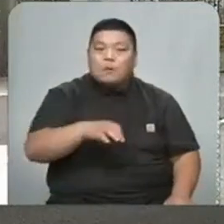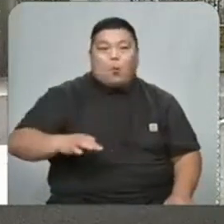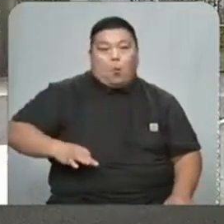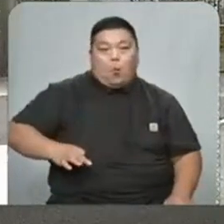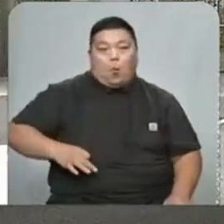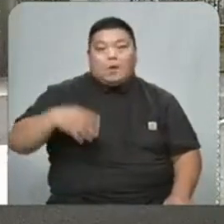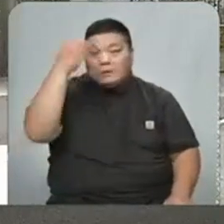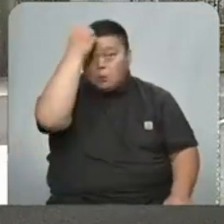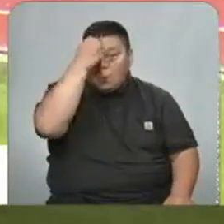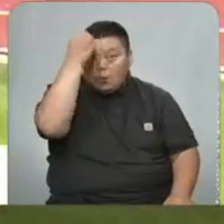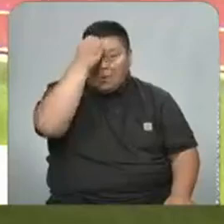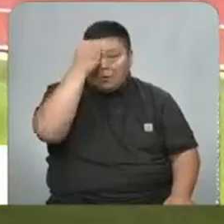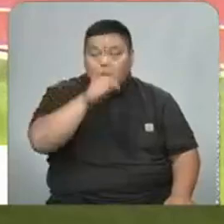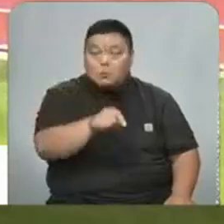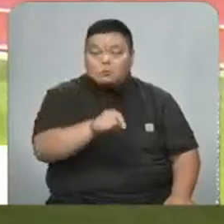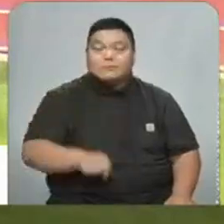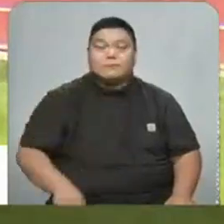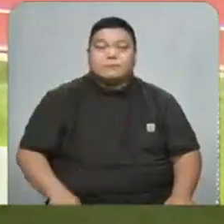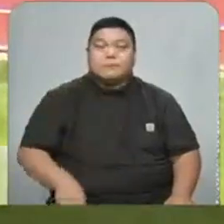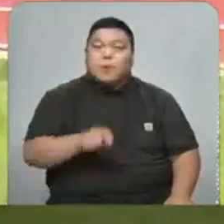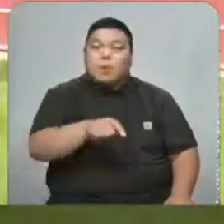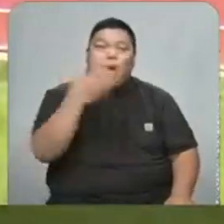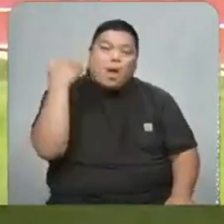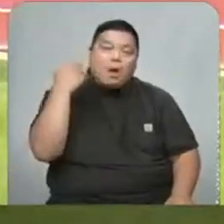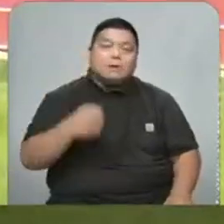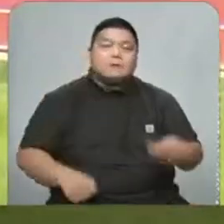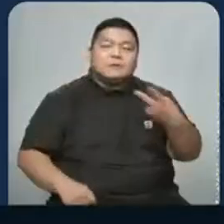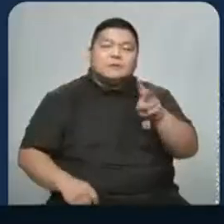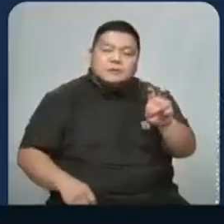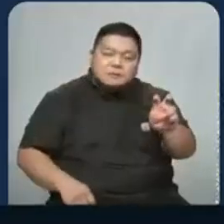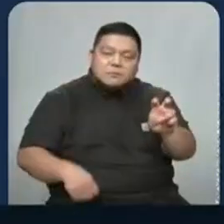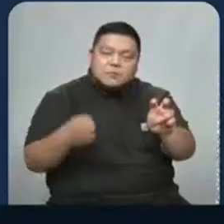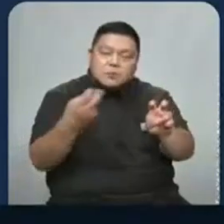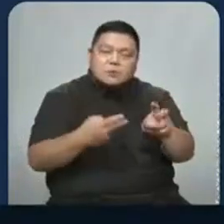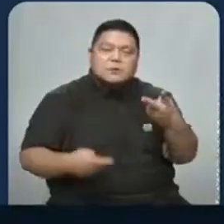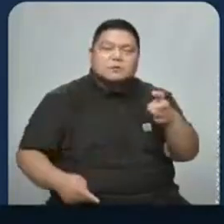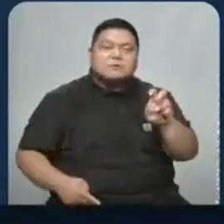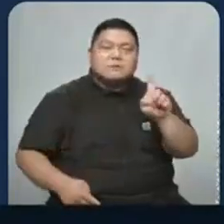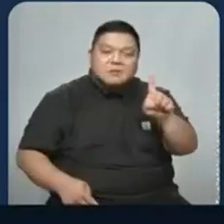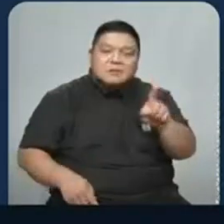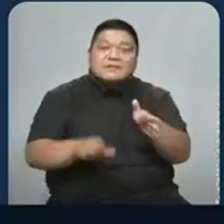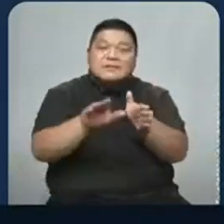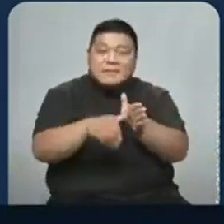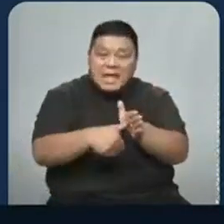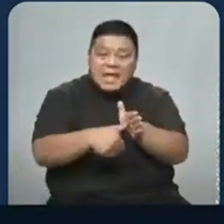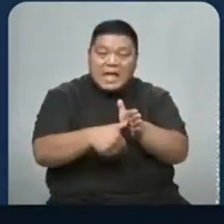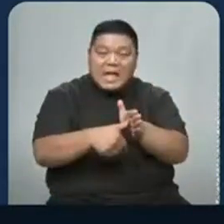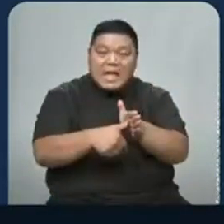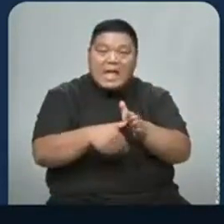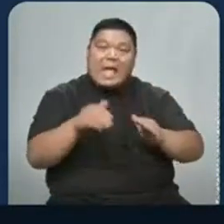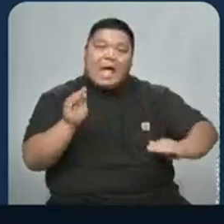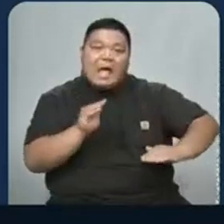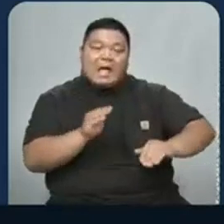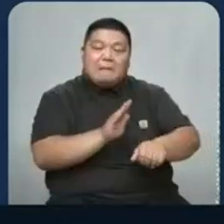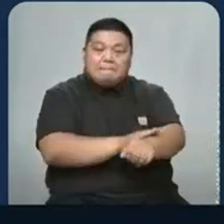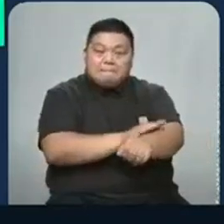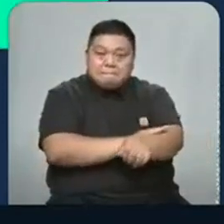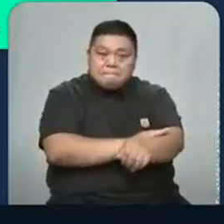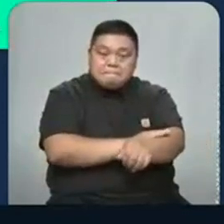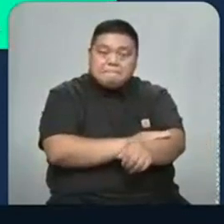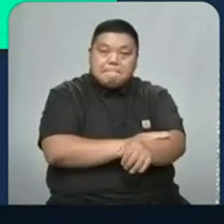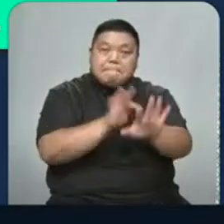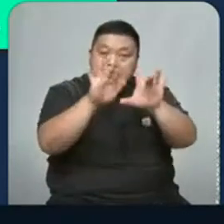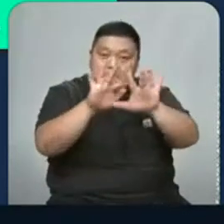원주의 한 고등학교입니다. 이 학교에서는 2020년과 2021년 2년 연속으로 학생이 참여한 현장 실습